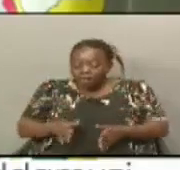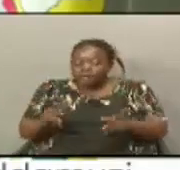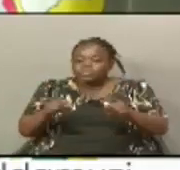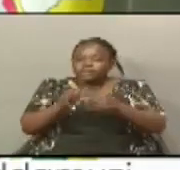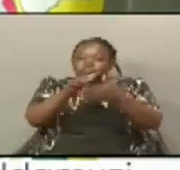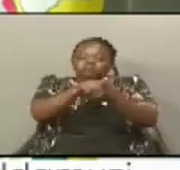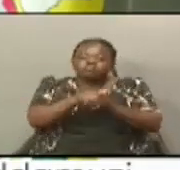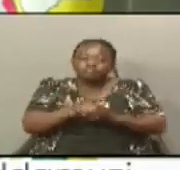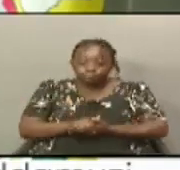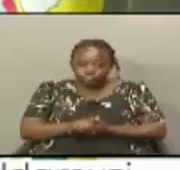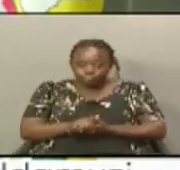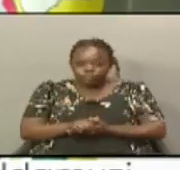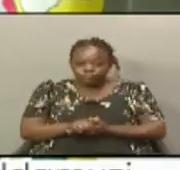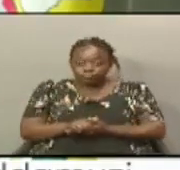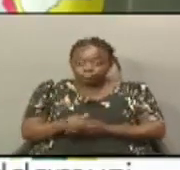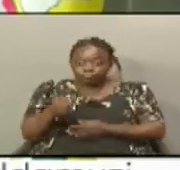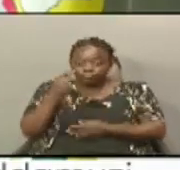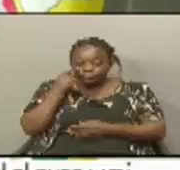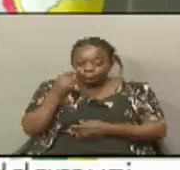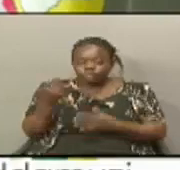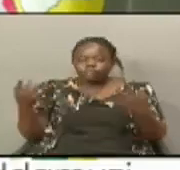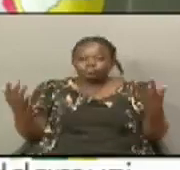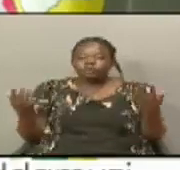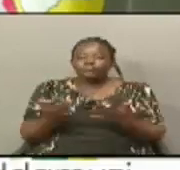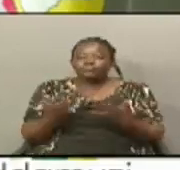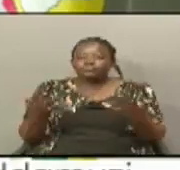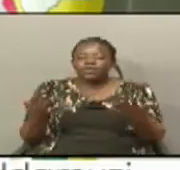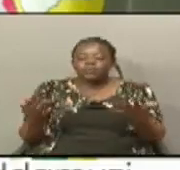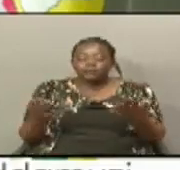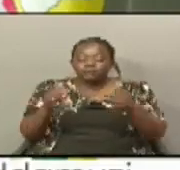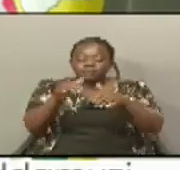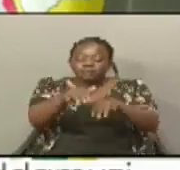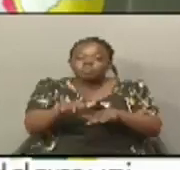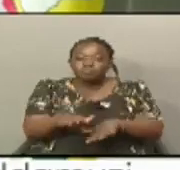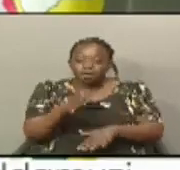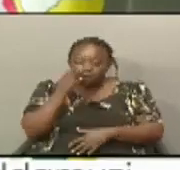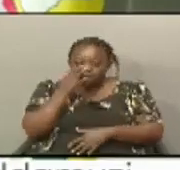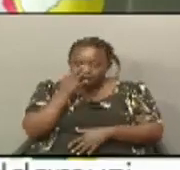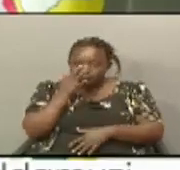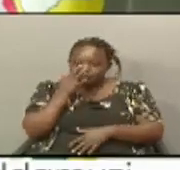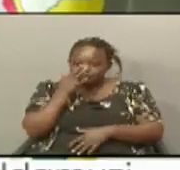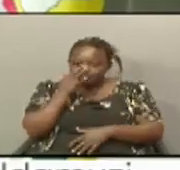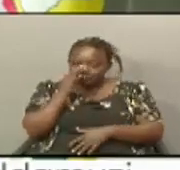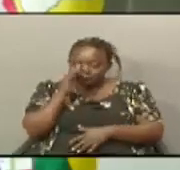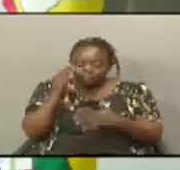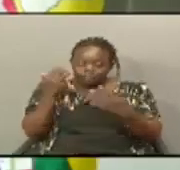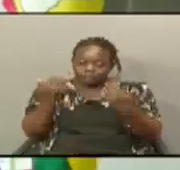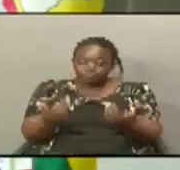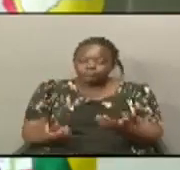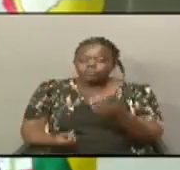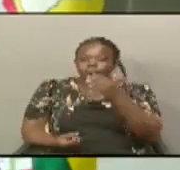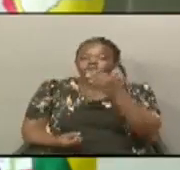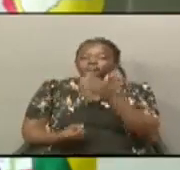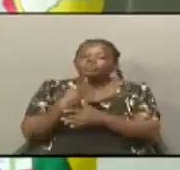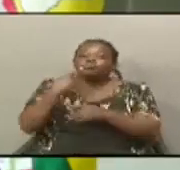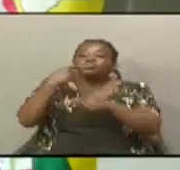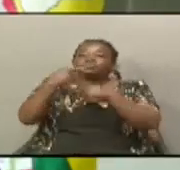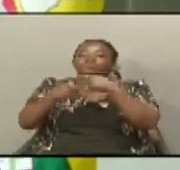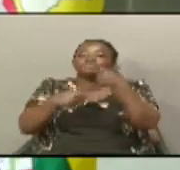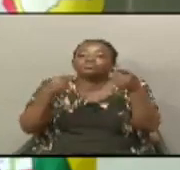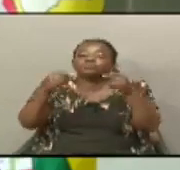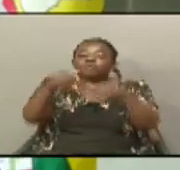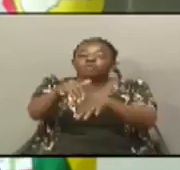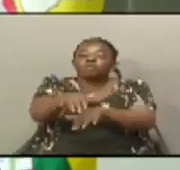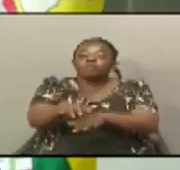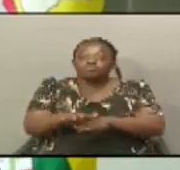gye yafumbirwamu okulaba weewe bagenda okumugalamiza. Kati ekyo kireeteddwa okwongezaayo